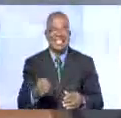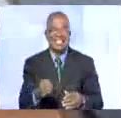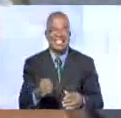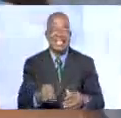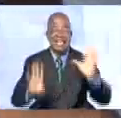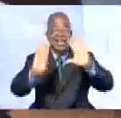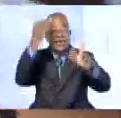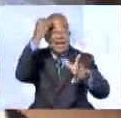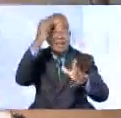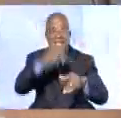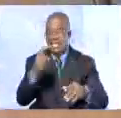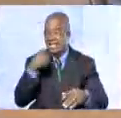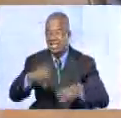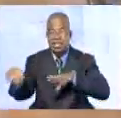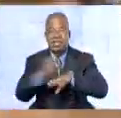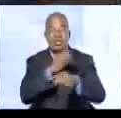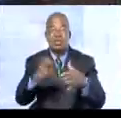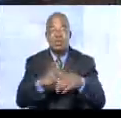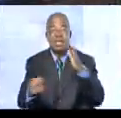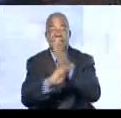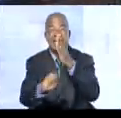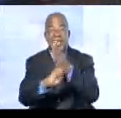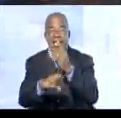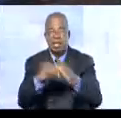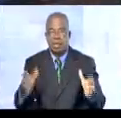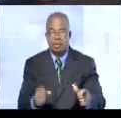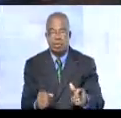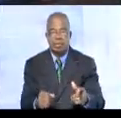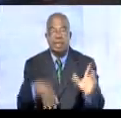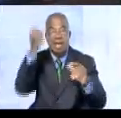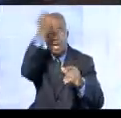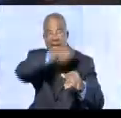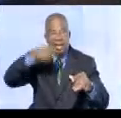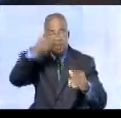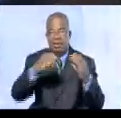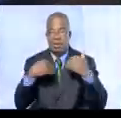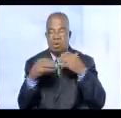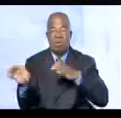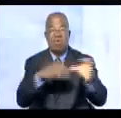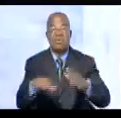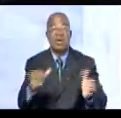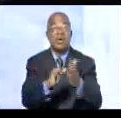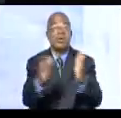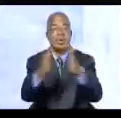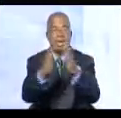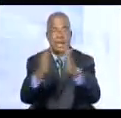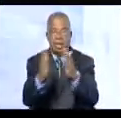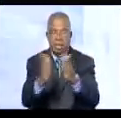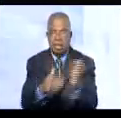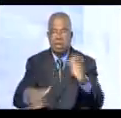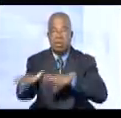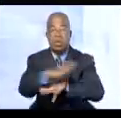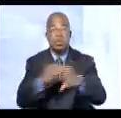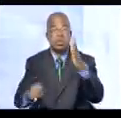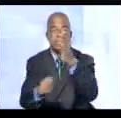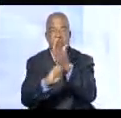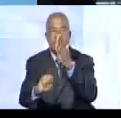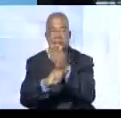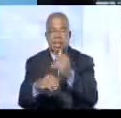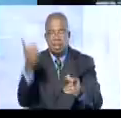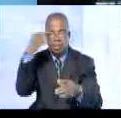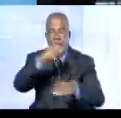et monétaire ouest-africaine en 2012. Plusieurs points sont à l'ordre du jour de cette première session ordinaire de l'année 2013